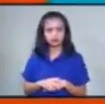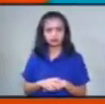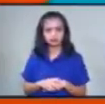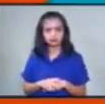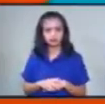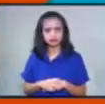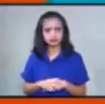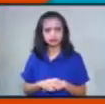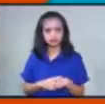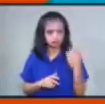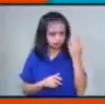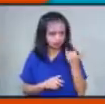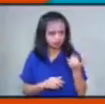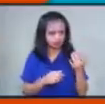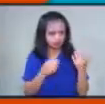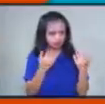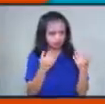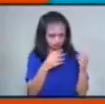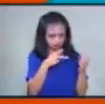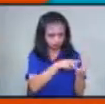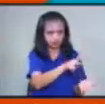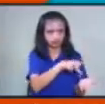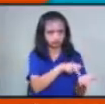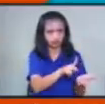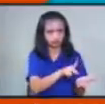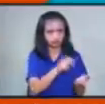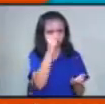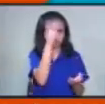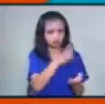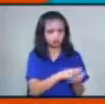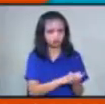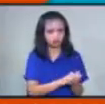Bakit naman hindi? Binabayaran naman, sir, ah.